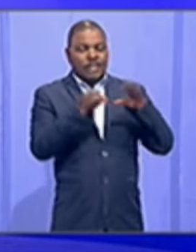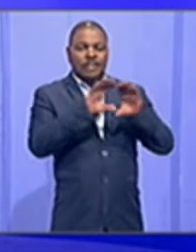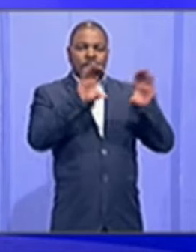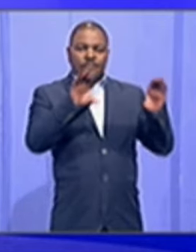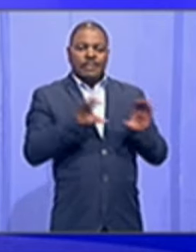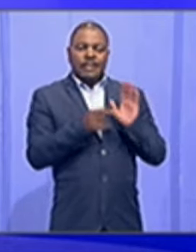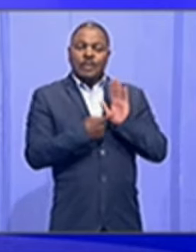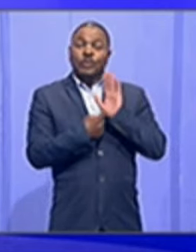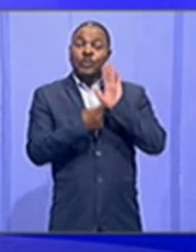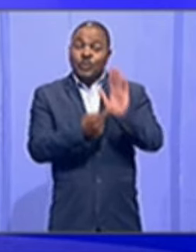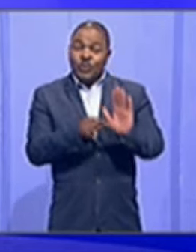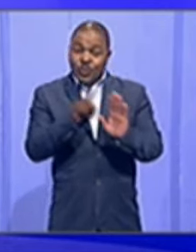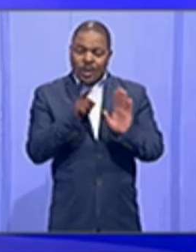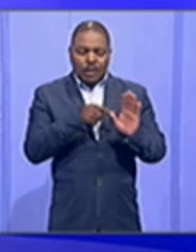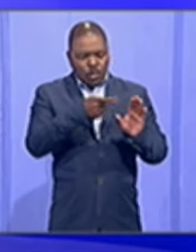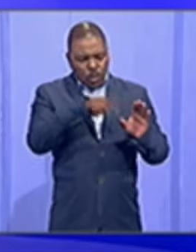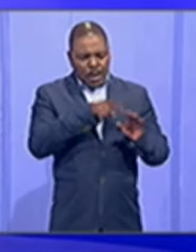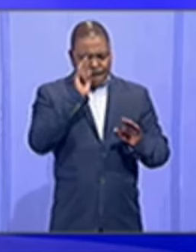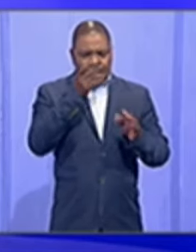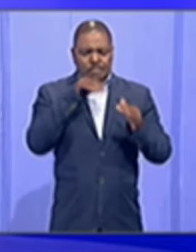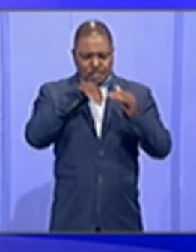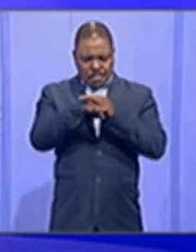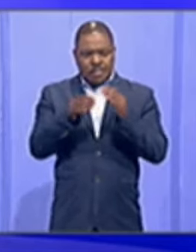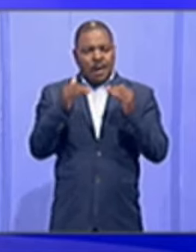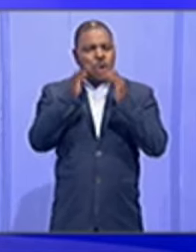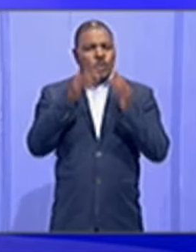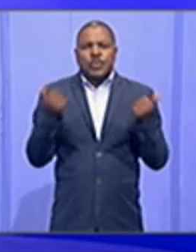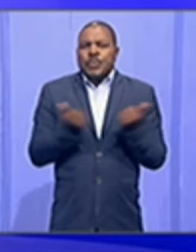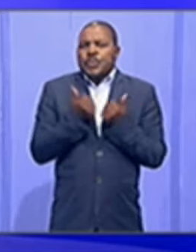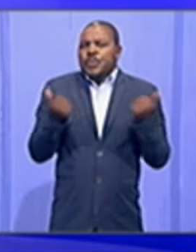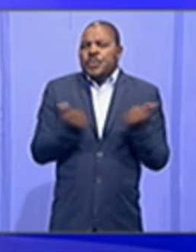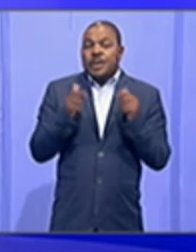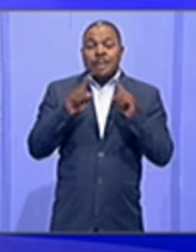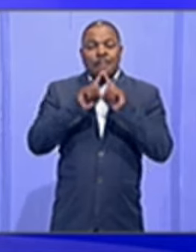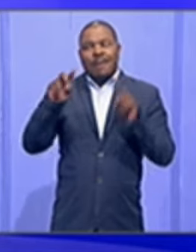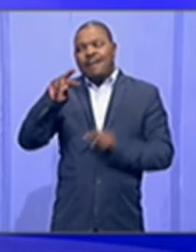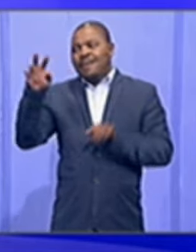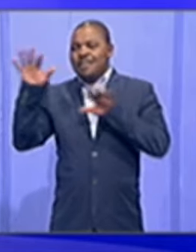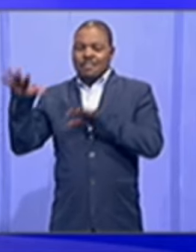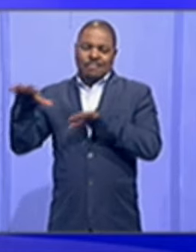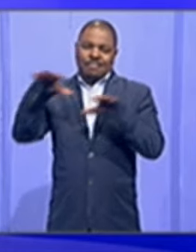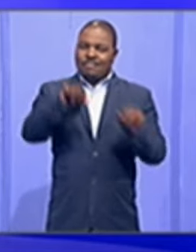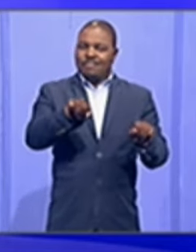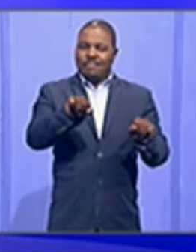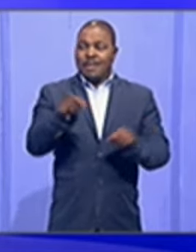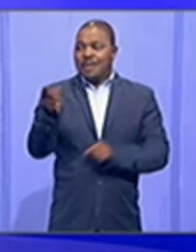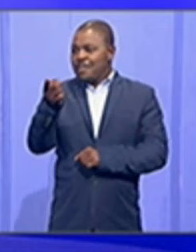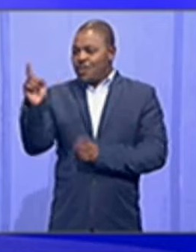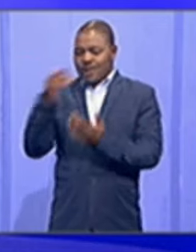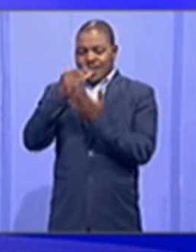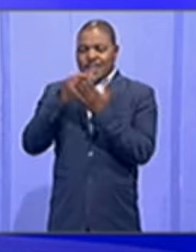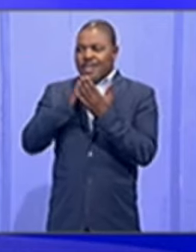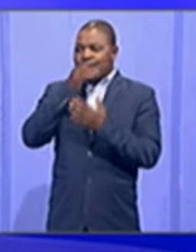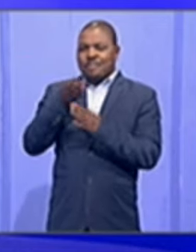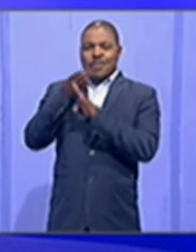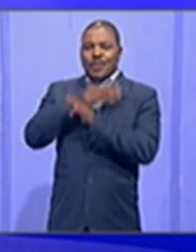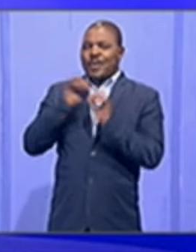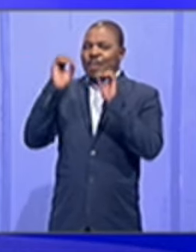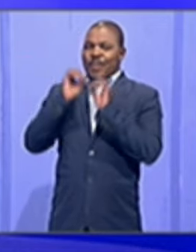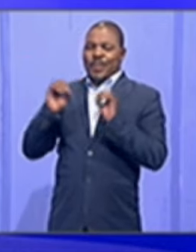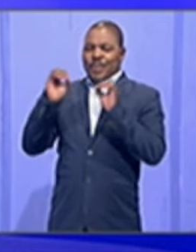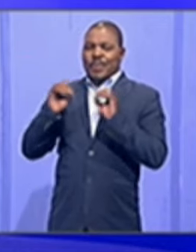gore ba be ba swanela ke go ba ba le ka gare ga dintlo tsa di RDP tse o ga biya le go tsene go batho ba o ba be go ba se ba swanela ke go ba ba